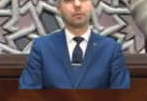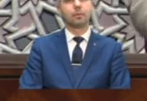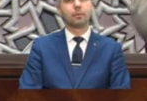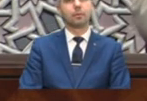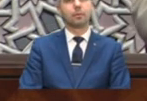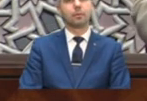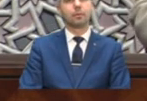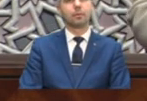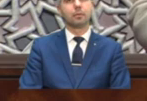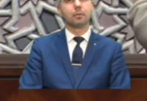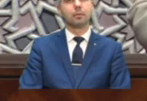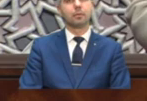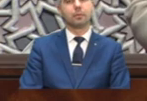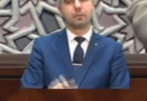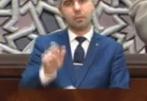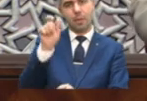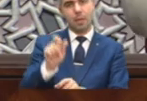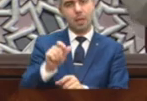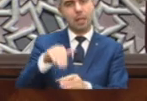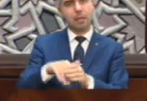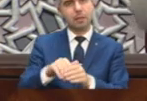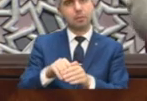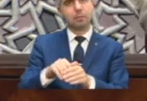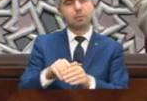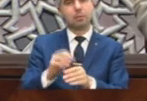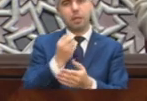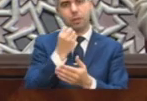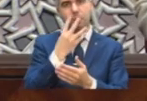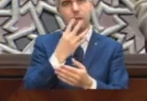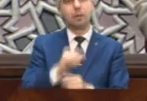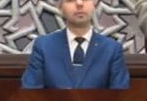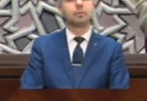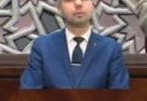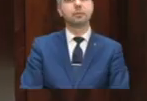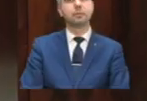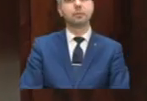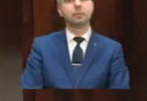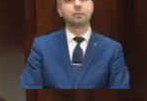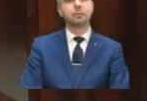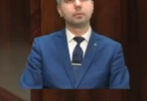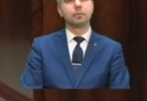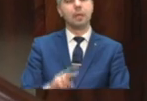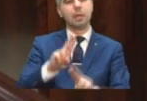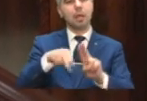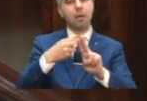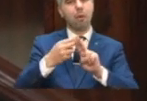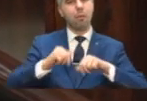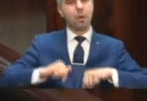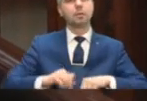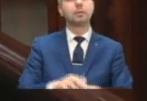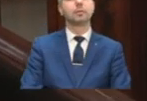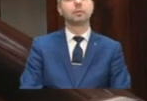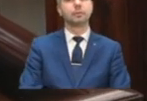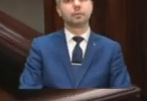في إذن الكلمة للفريق الاشتراكي في إطار التعقيب على رد السيد الوزير المحترم.